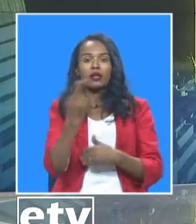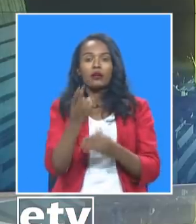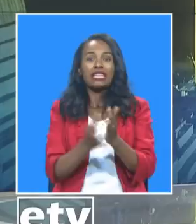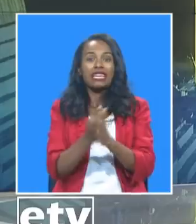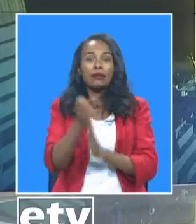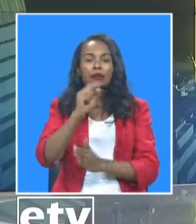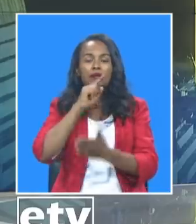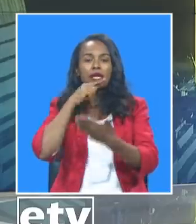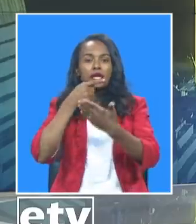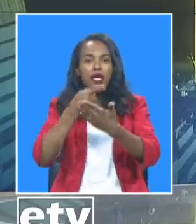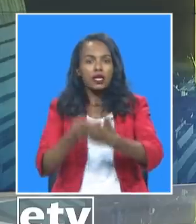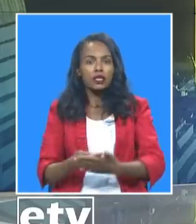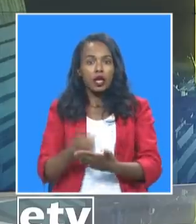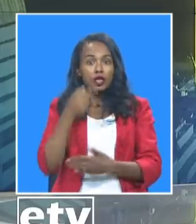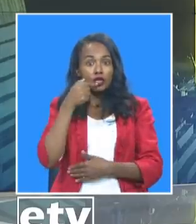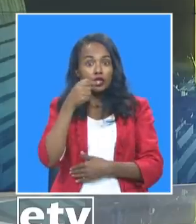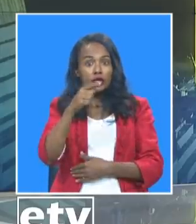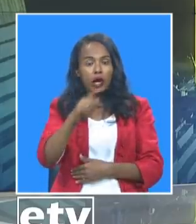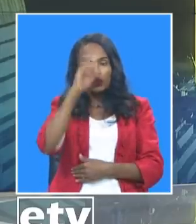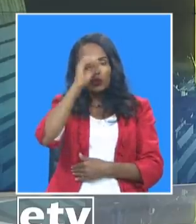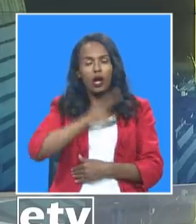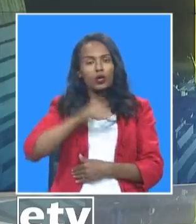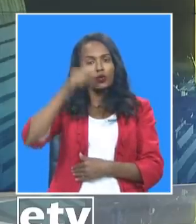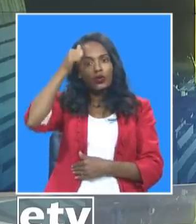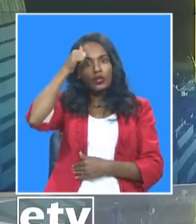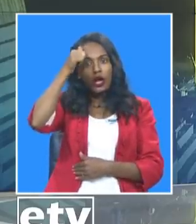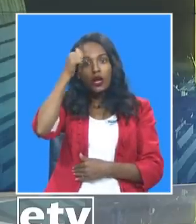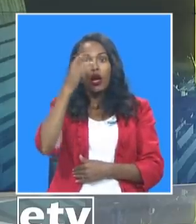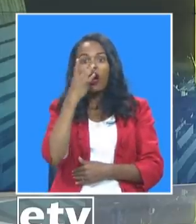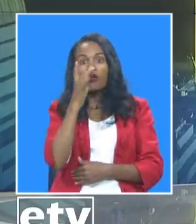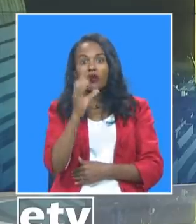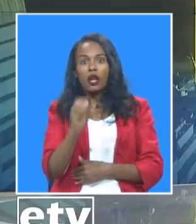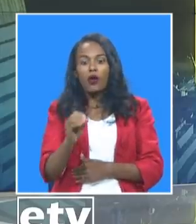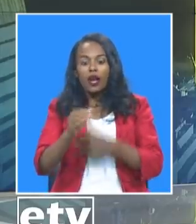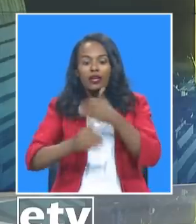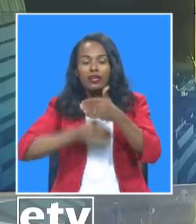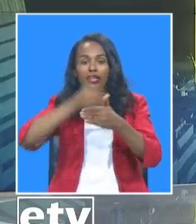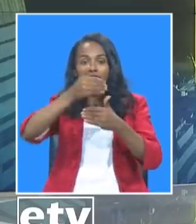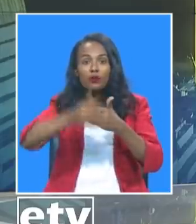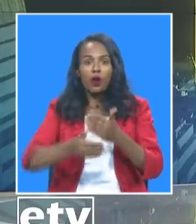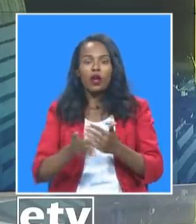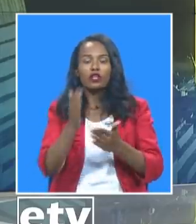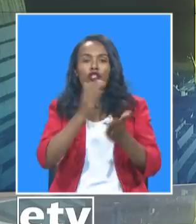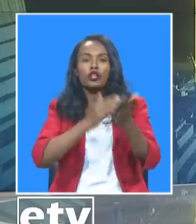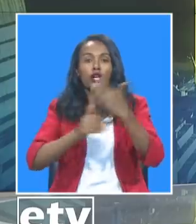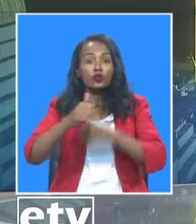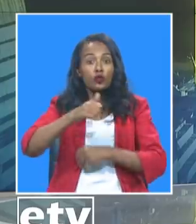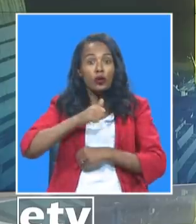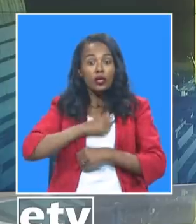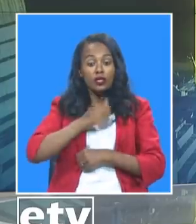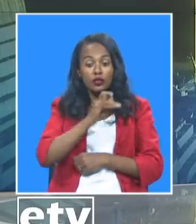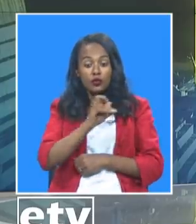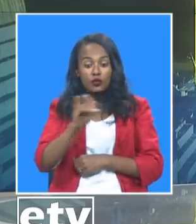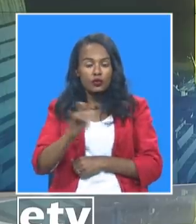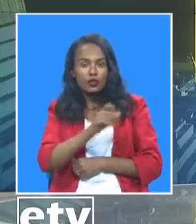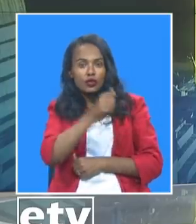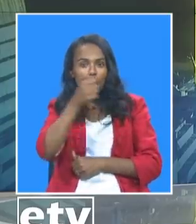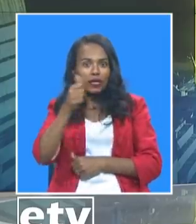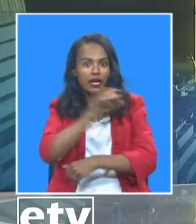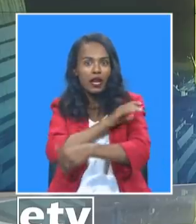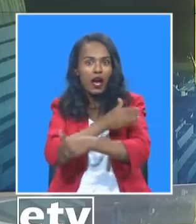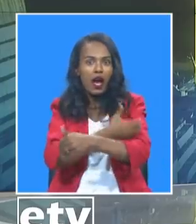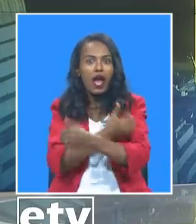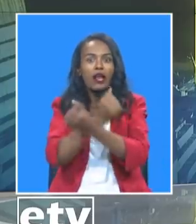መብት ታረጋግጣለች ያሉት አቶ እንዳለ ንጉሴ አፍሪካውያንም ከእንግዲህ በኋላ ችግራቸውን በራሳቸው እንጂ በሌላ